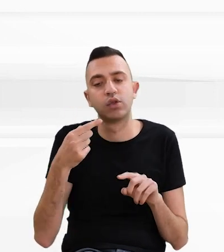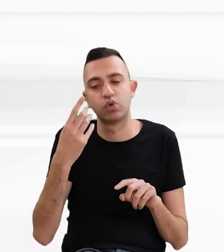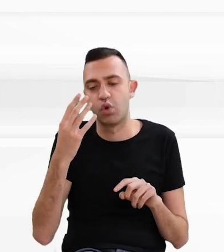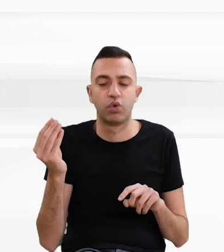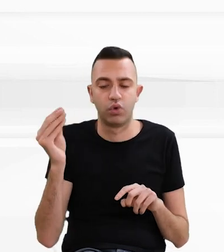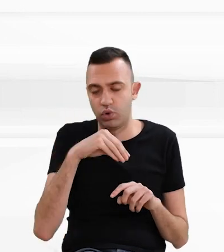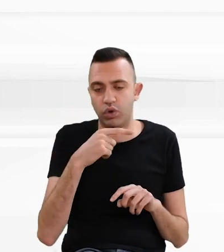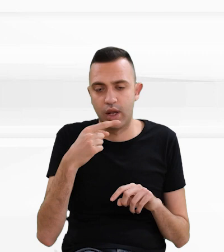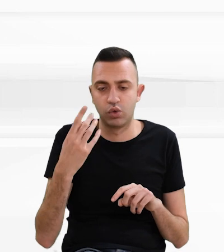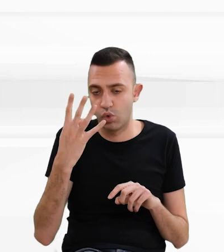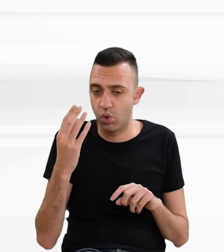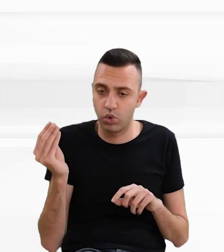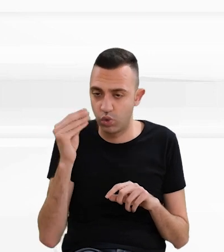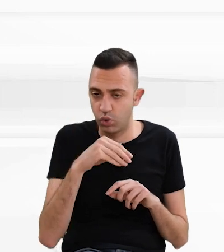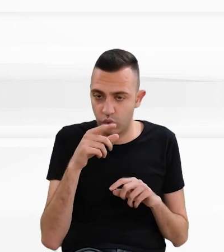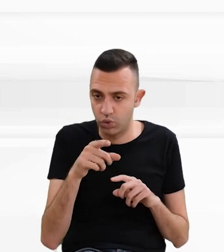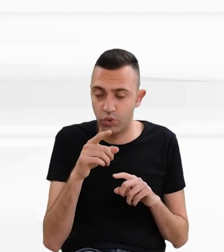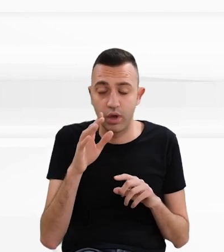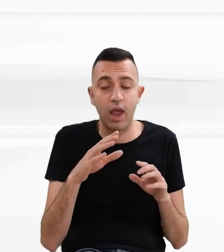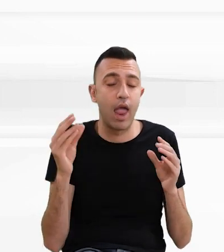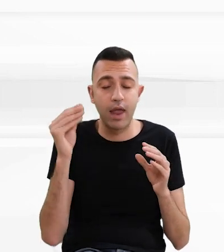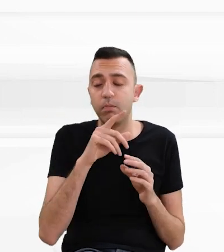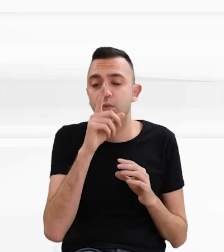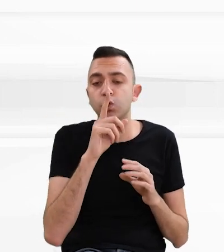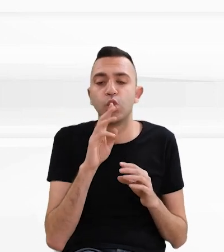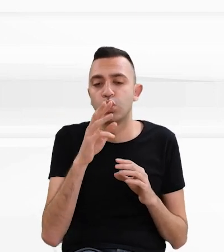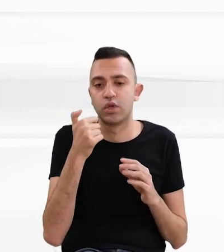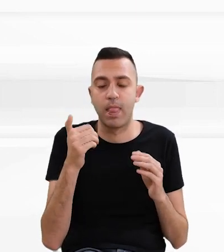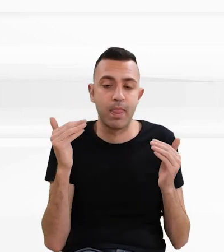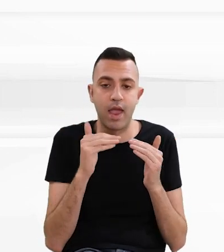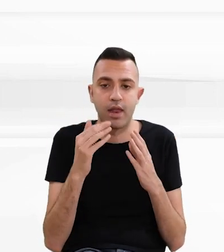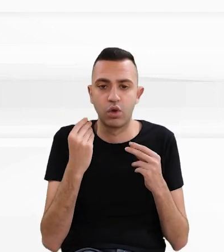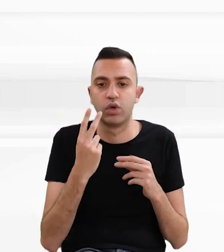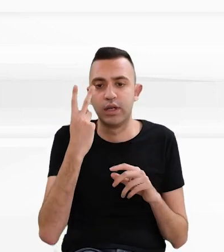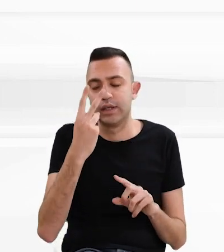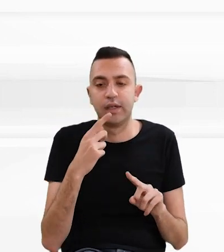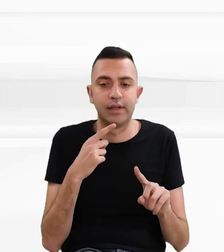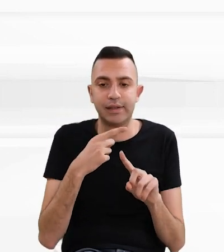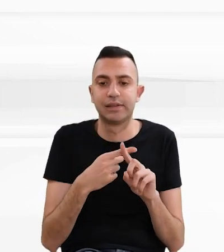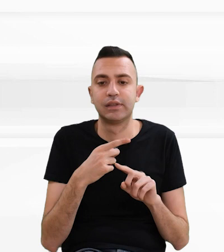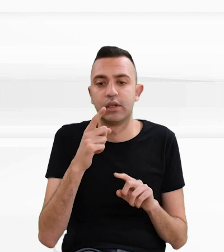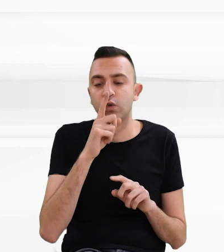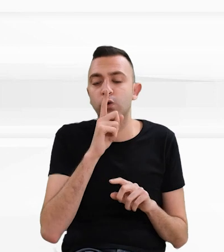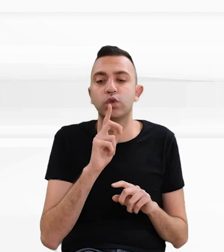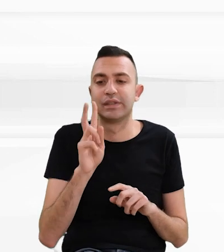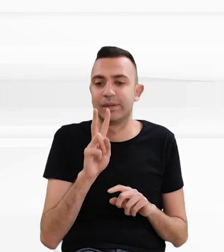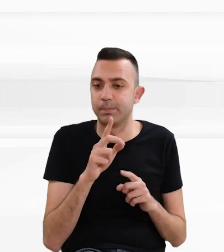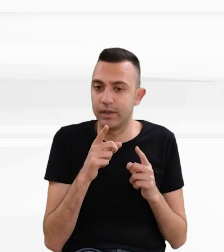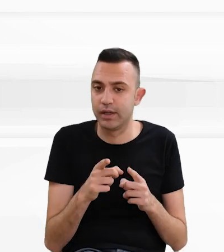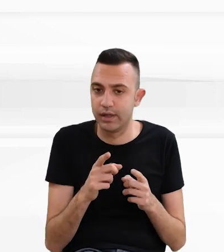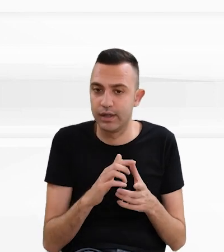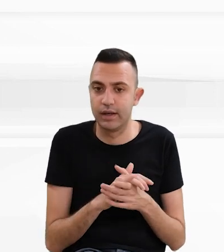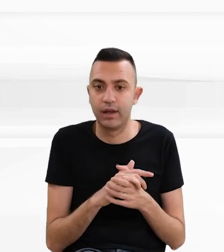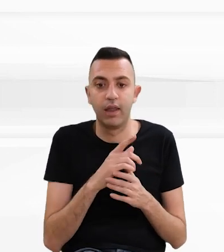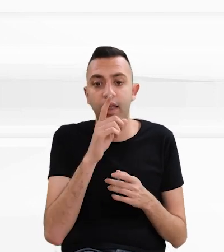242 ekleyelim eklediğimiz zaman 136 eşit olacak 2x artı 120 ye ye